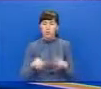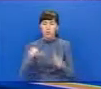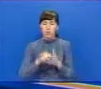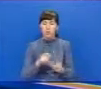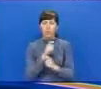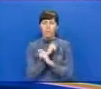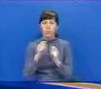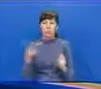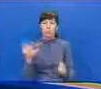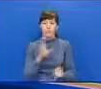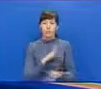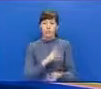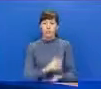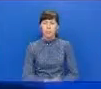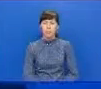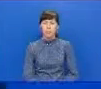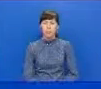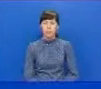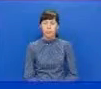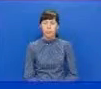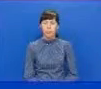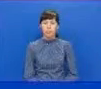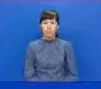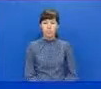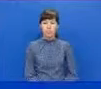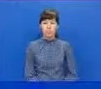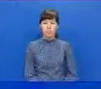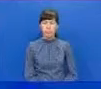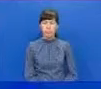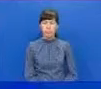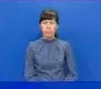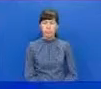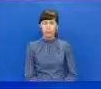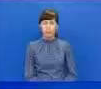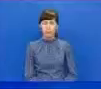етілді. Аяулым Сәрсенбиева, Рулан Рүстемов, Жазира Лекерова, оңтүстік ақпарат.